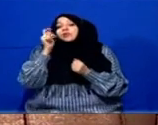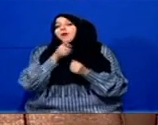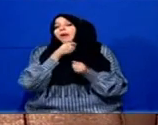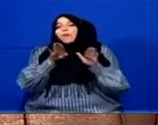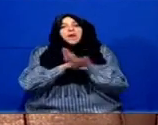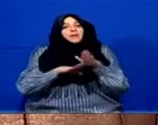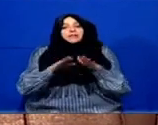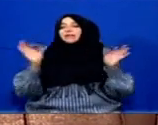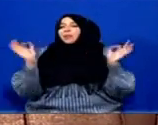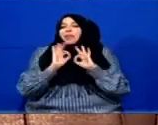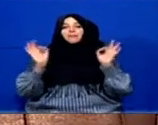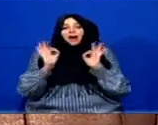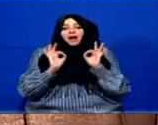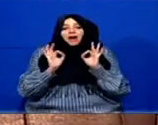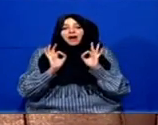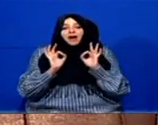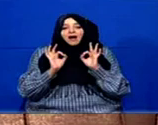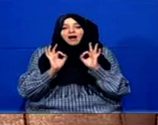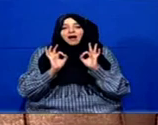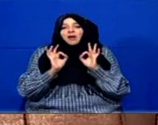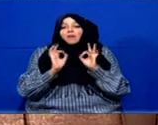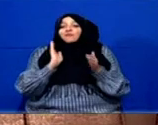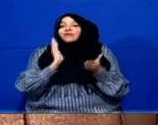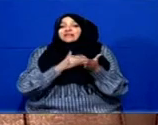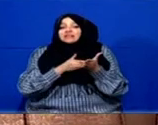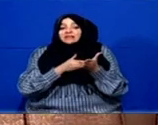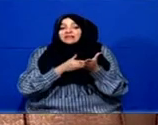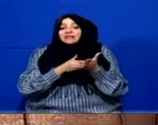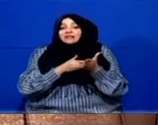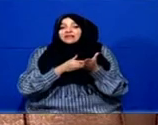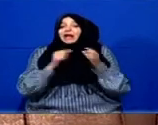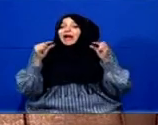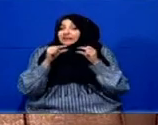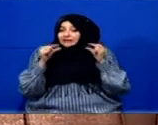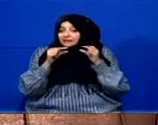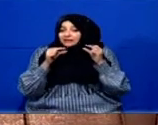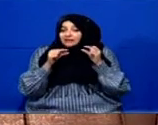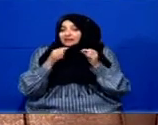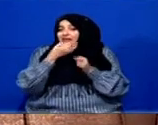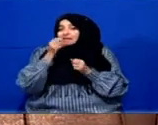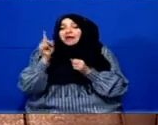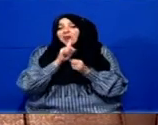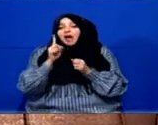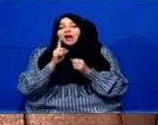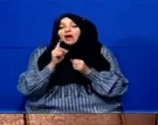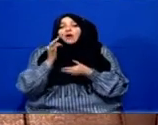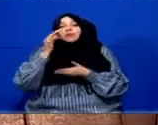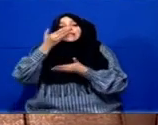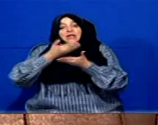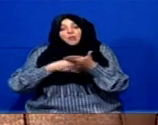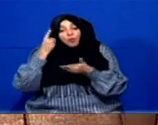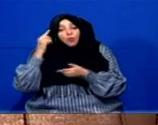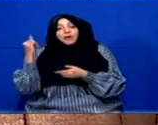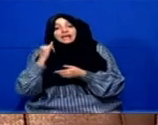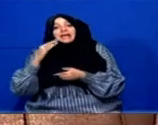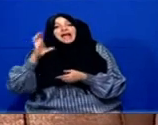هذه قاعده اصلها حديث نبوي شريف قال النبي